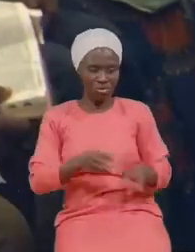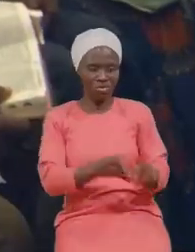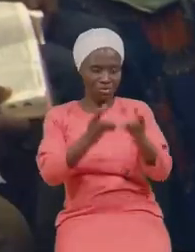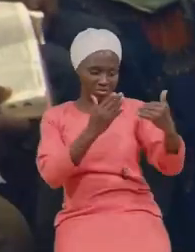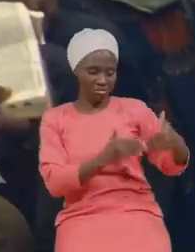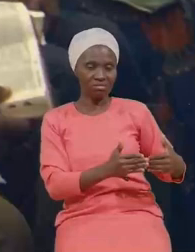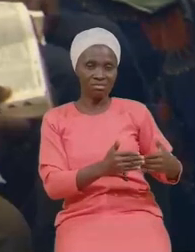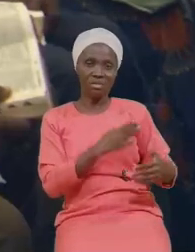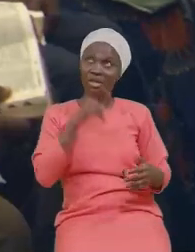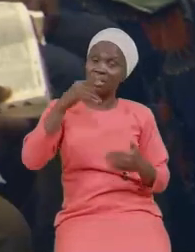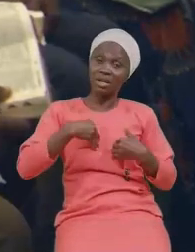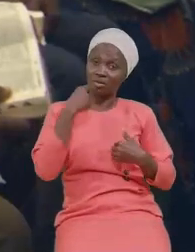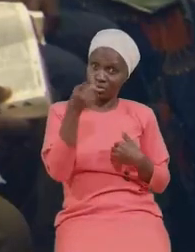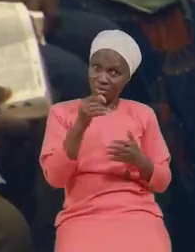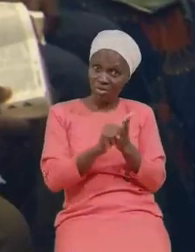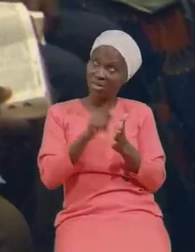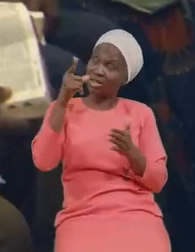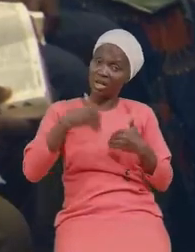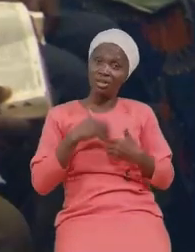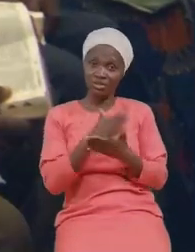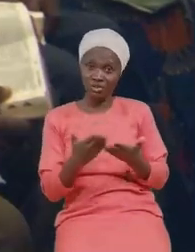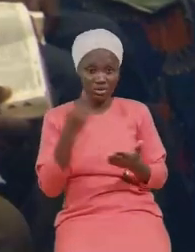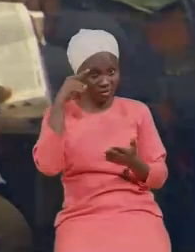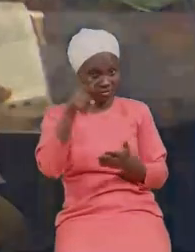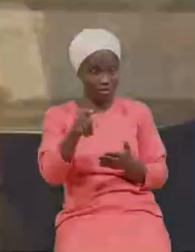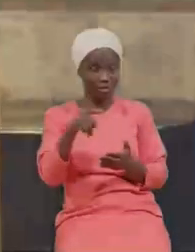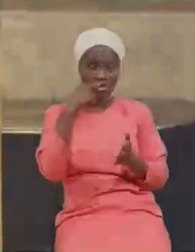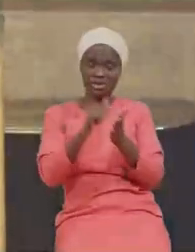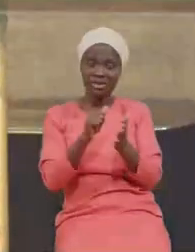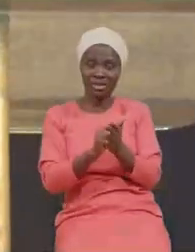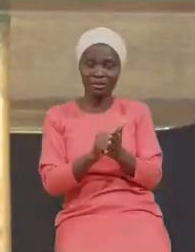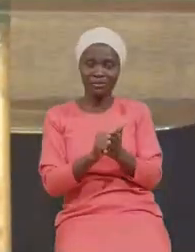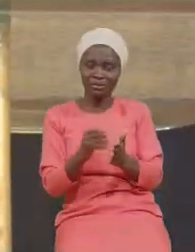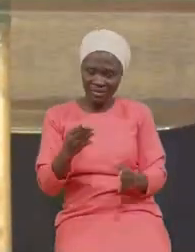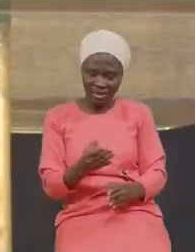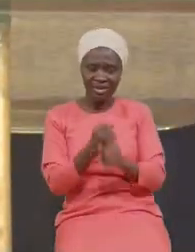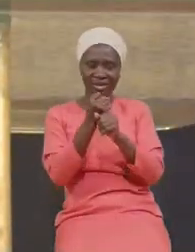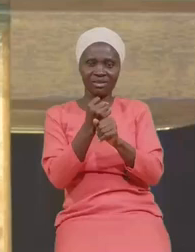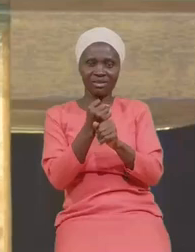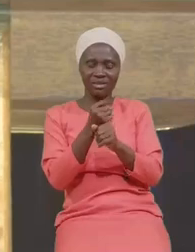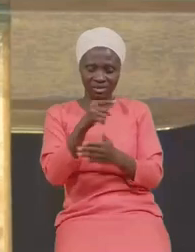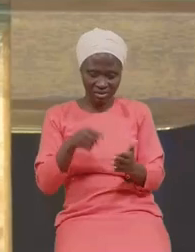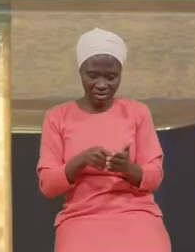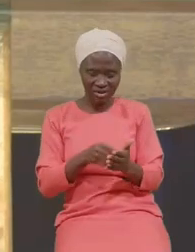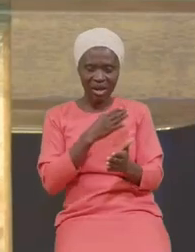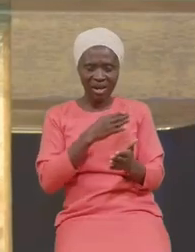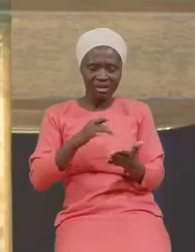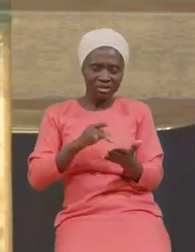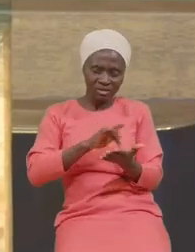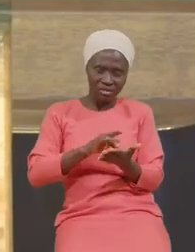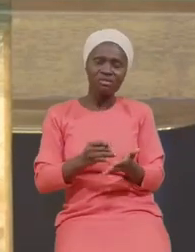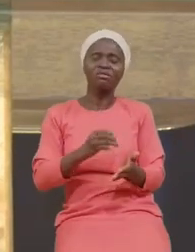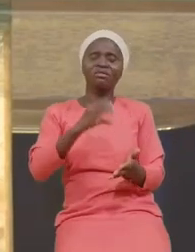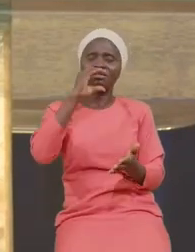et vous a dit qu'il a quelque chose pour vous et dit prends ceci et sois fort avale ceci et